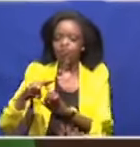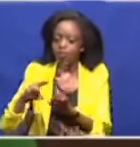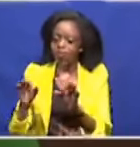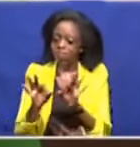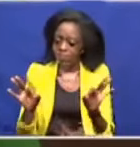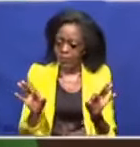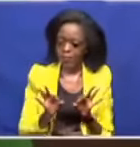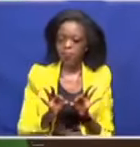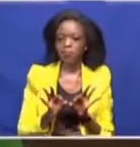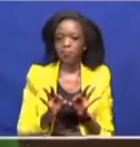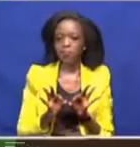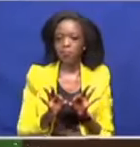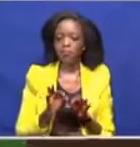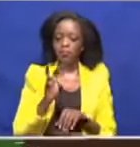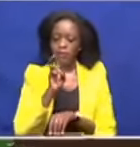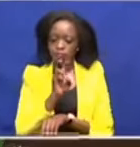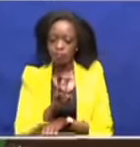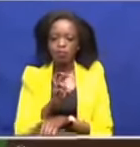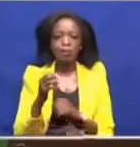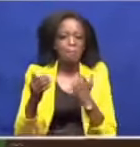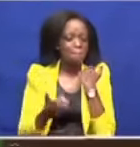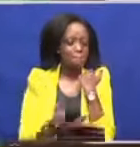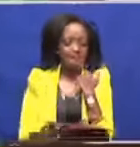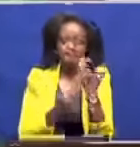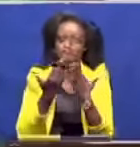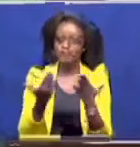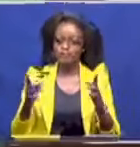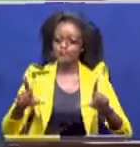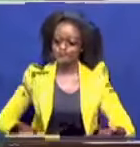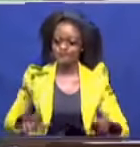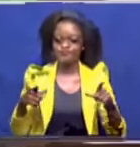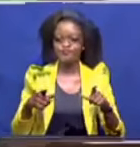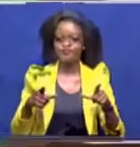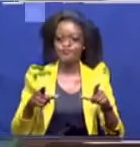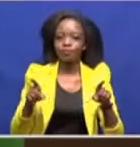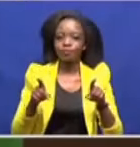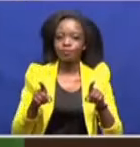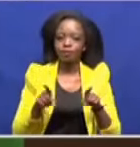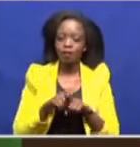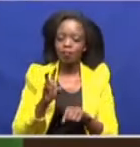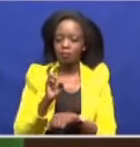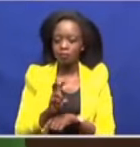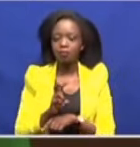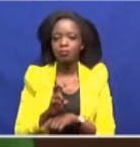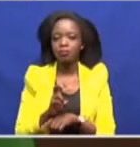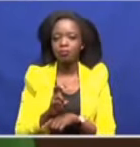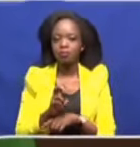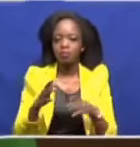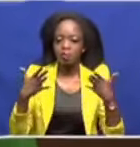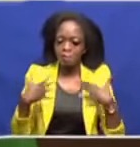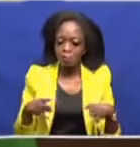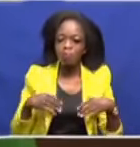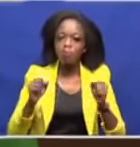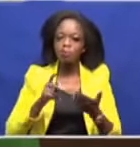familia zetu, tunaona maovu mengi katika maisha yetu kama wanadamu, hata ya kwamba watu